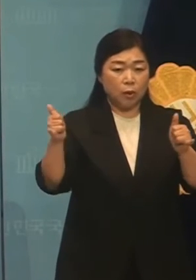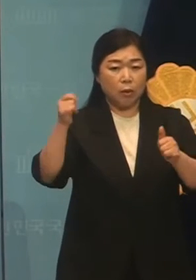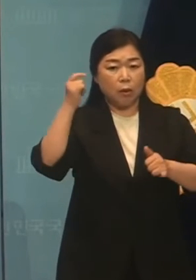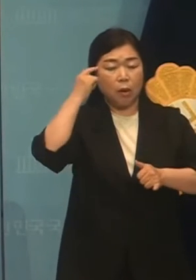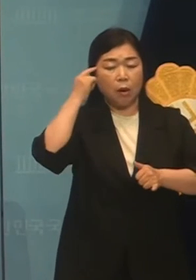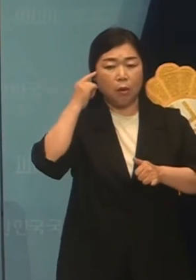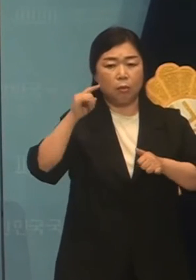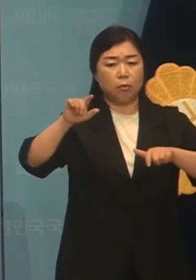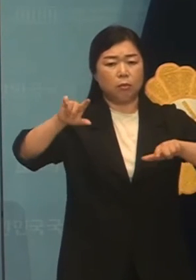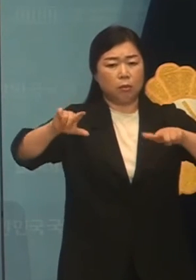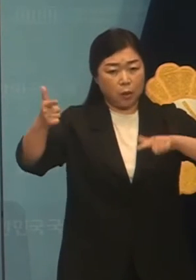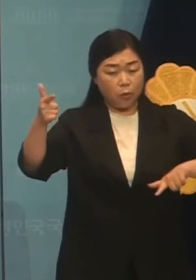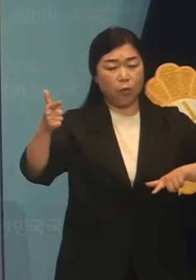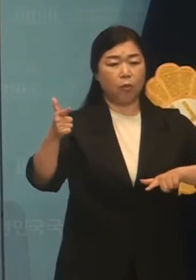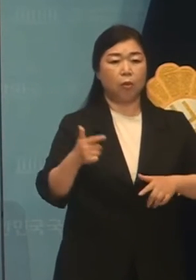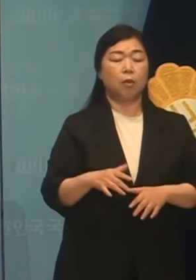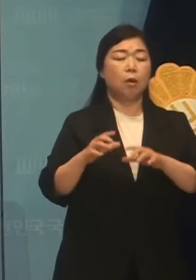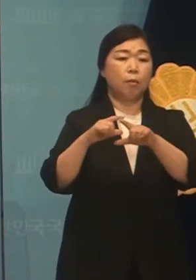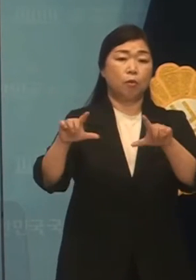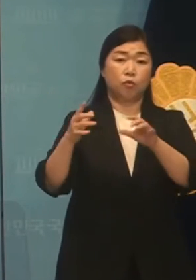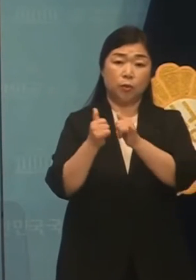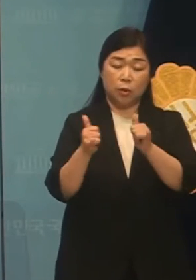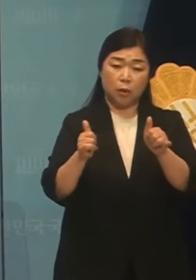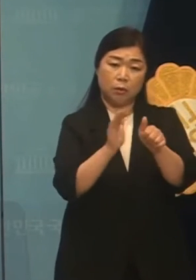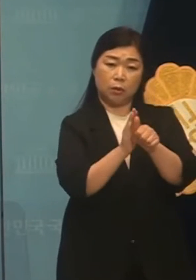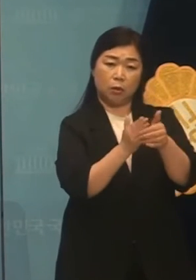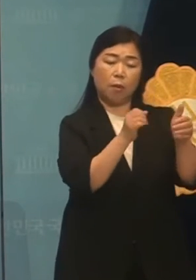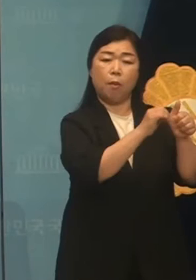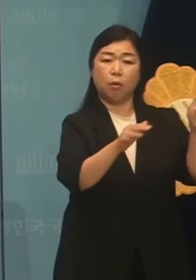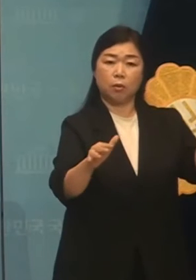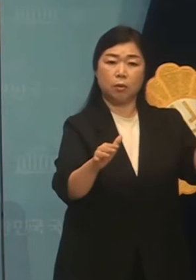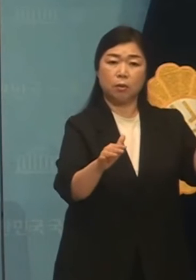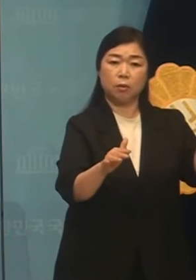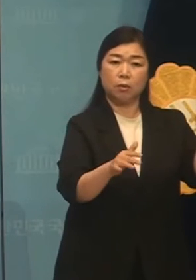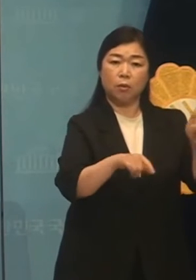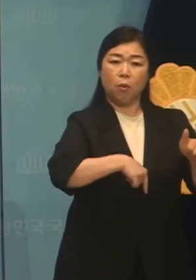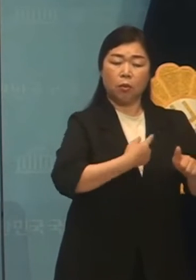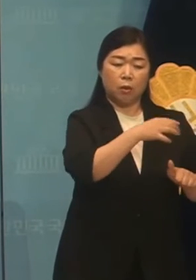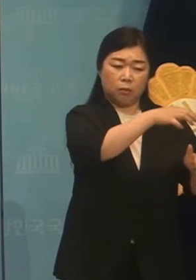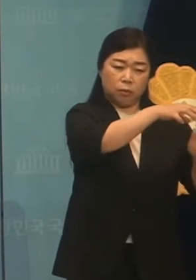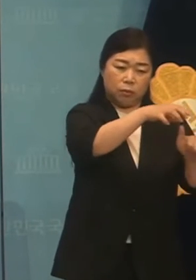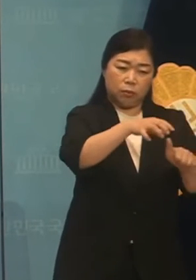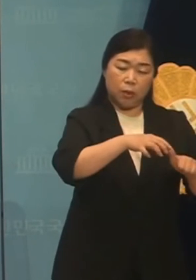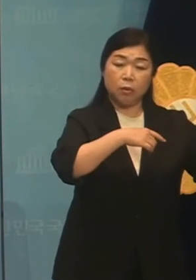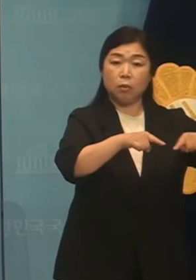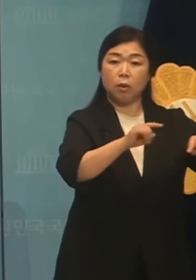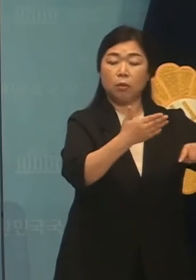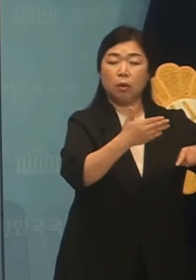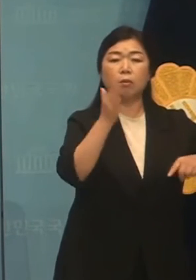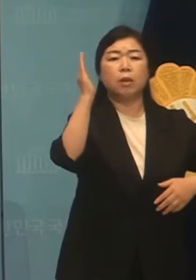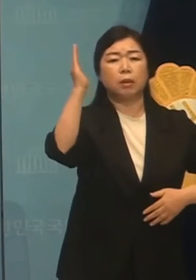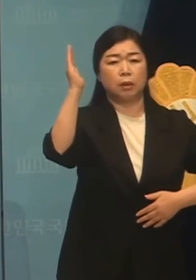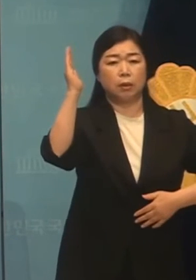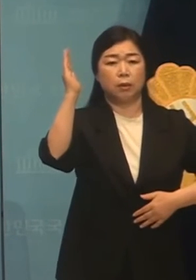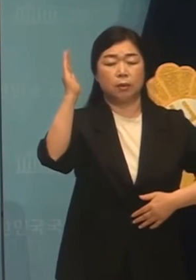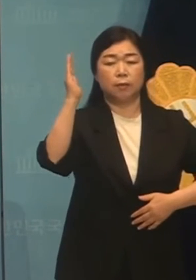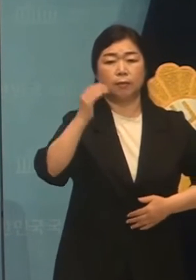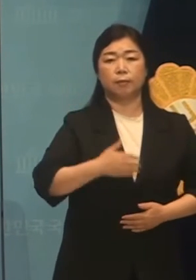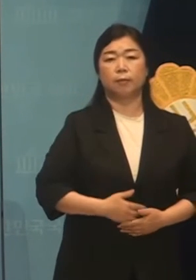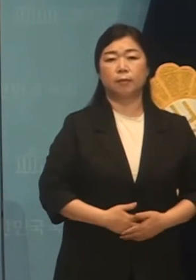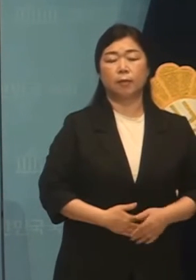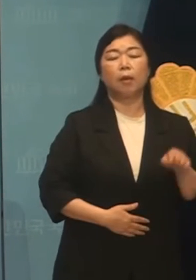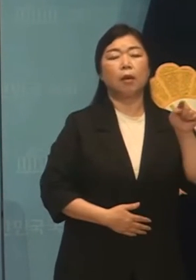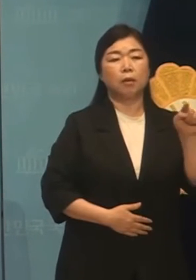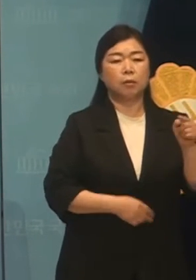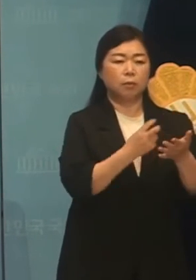의사와는 유리되고 일반 국민들의 지지에서는 멀어지는 고립된 정당이 된다라고 주장하는 것.